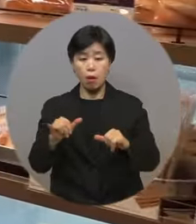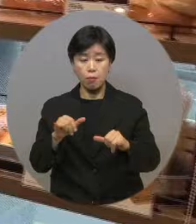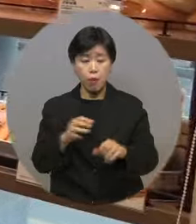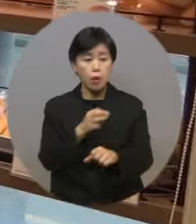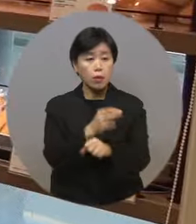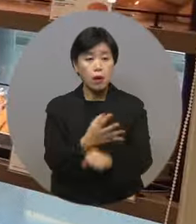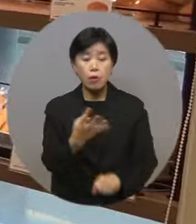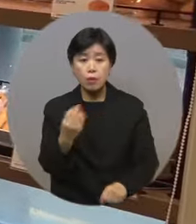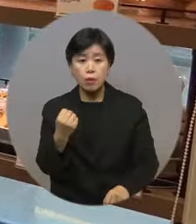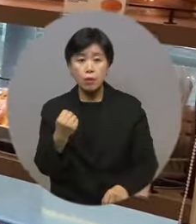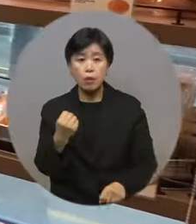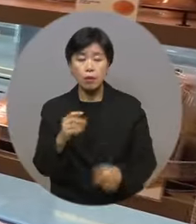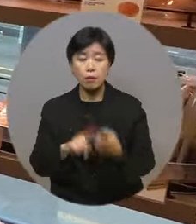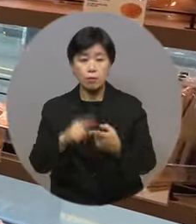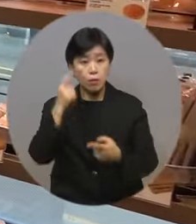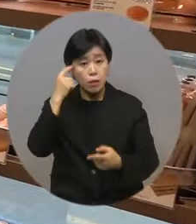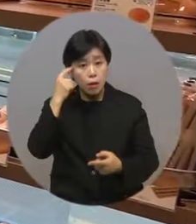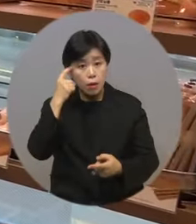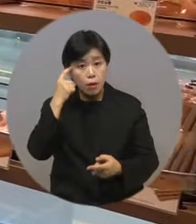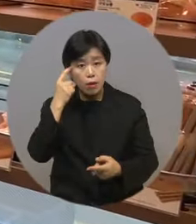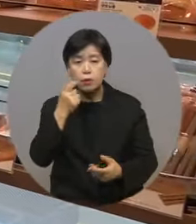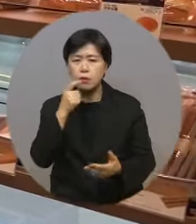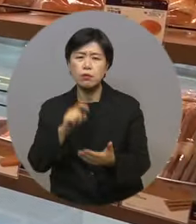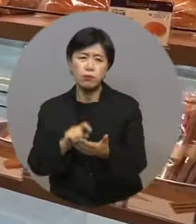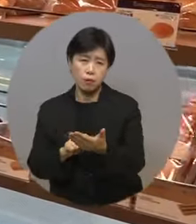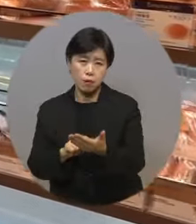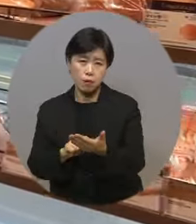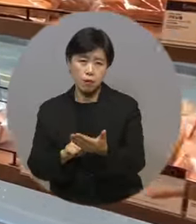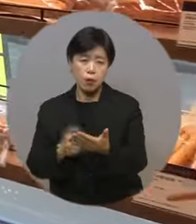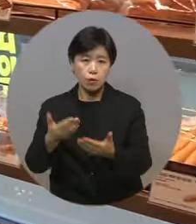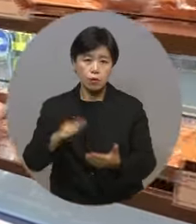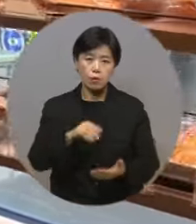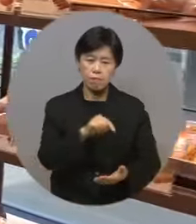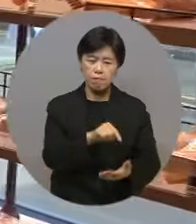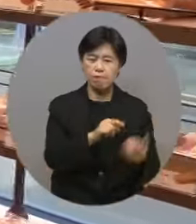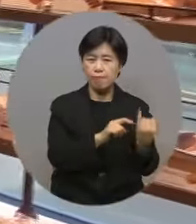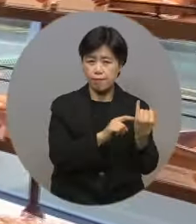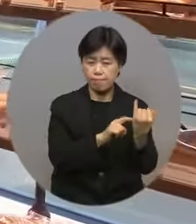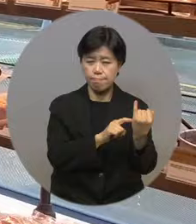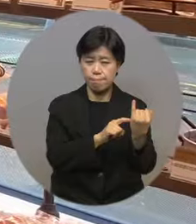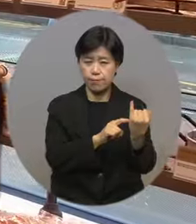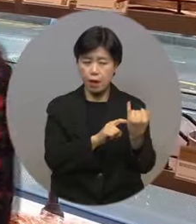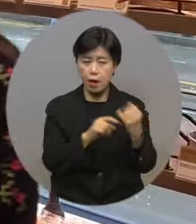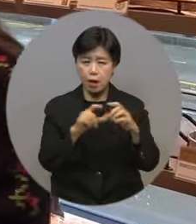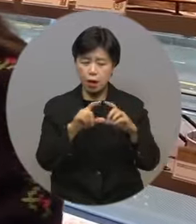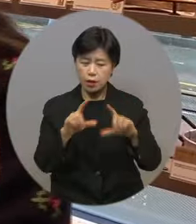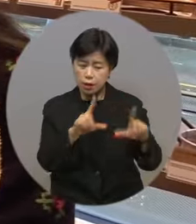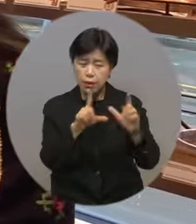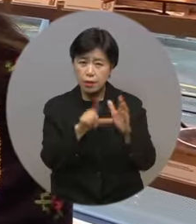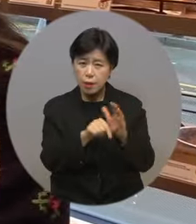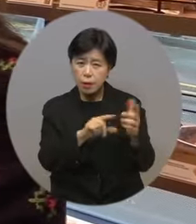어렵게 느껴지기도 합니다. 이럴 땐 가까운 친구 찬스를 사용합니다.